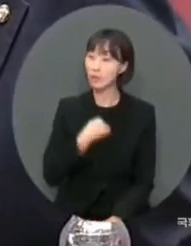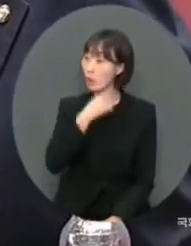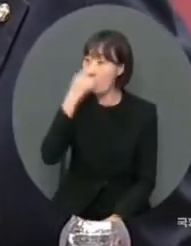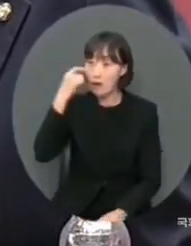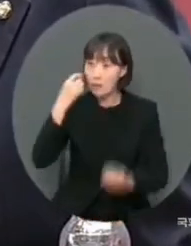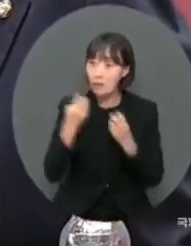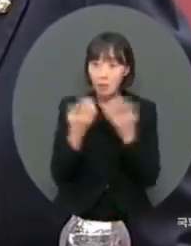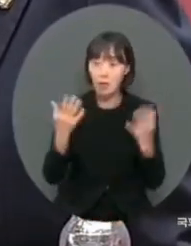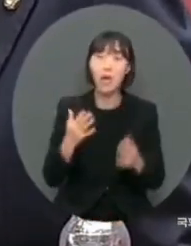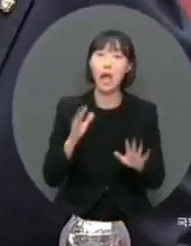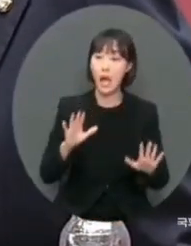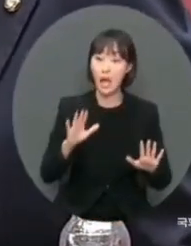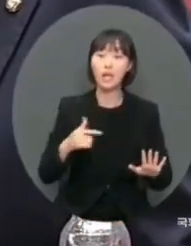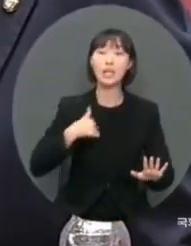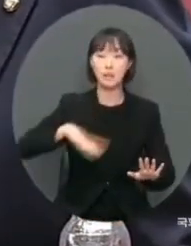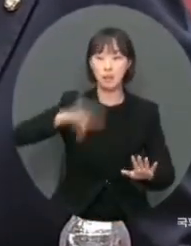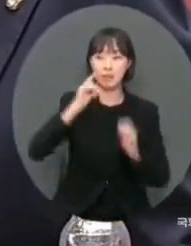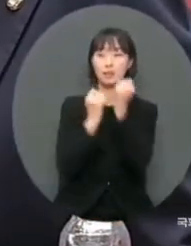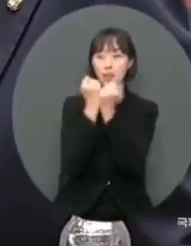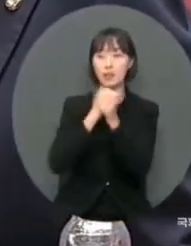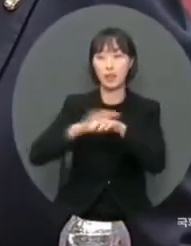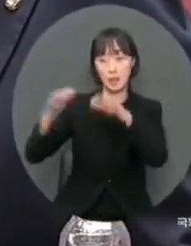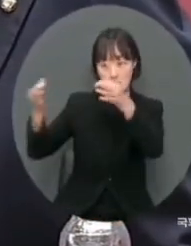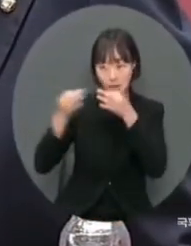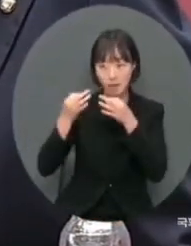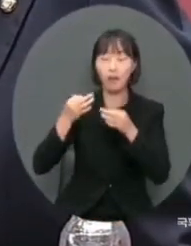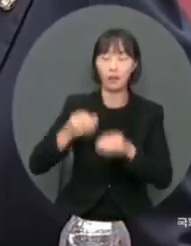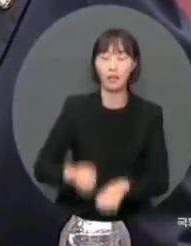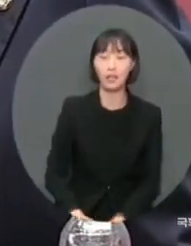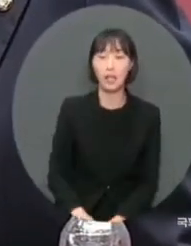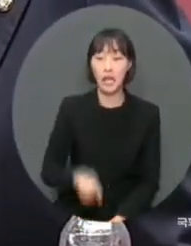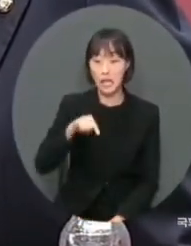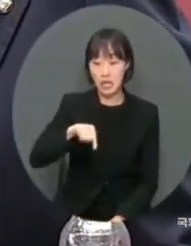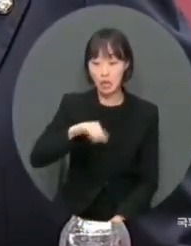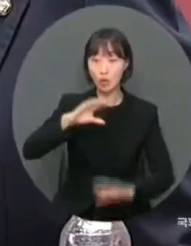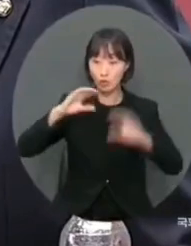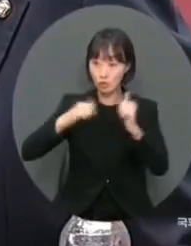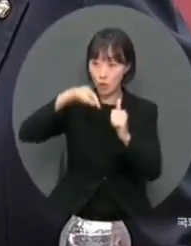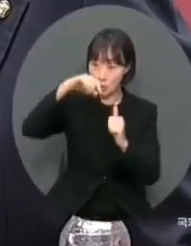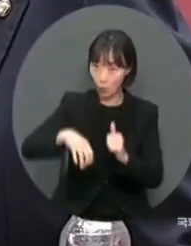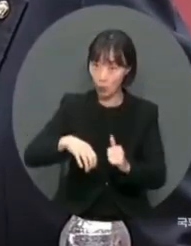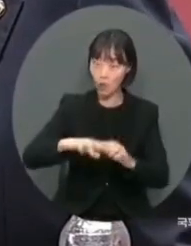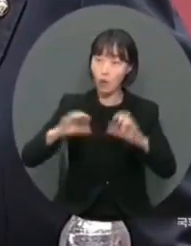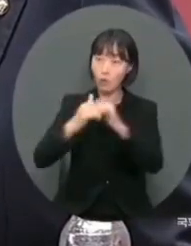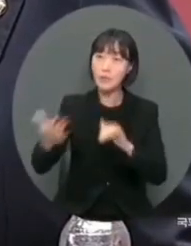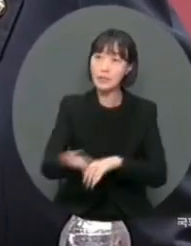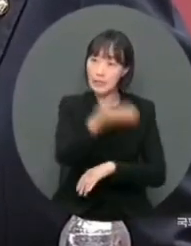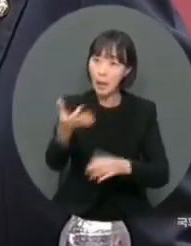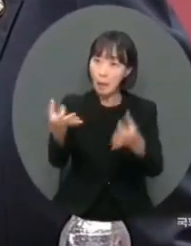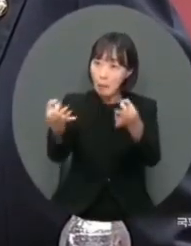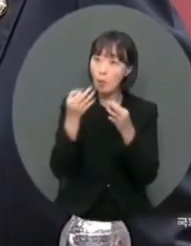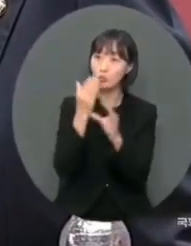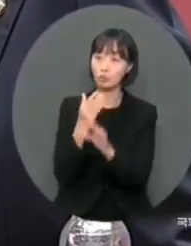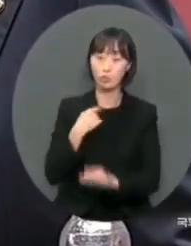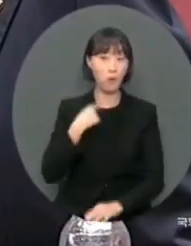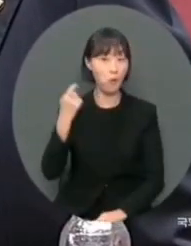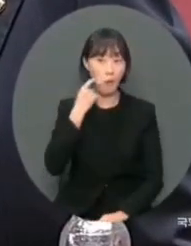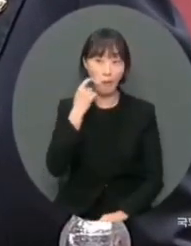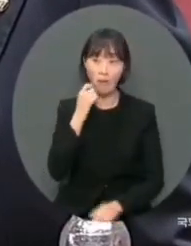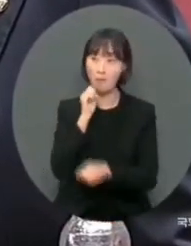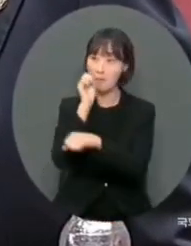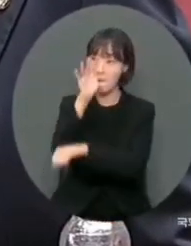저는 신성한 곳에서 확인할 도리가 없습니다. 일단 제 말 들으십시오, 총리님. 네. 이 신성한 국회에서 저도 총리님도 반드시 국민 앞에 거짓을 얘기해서는 안 될